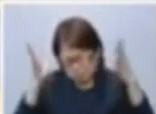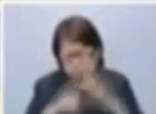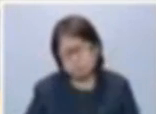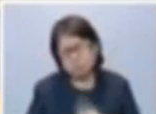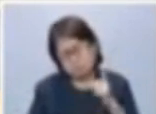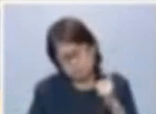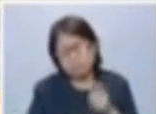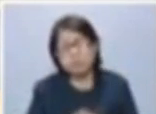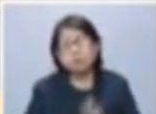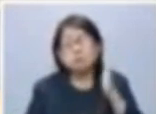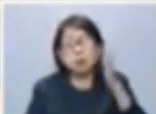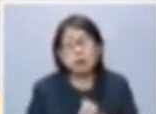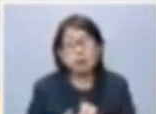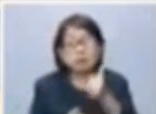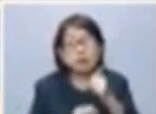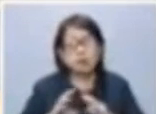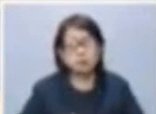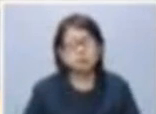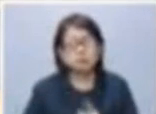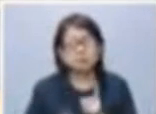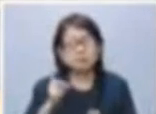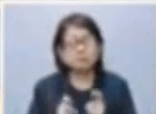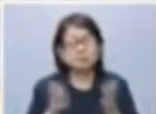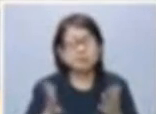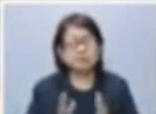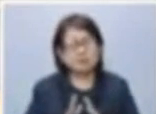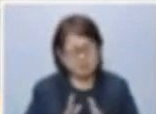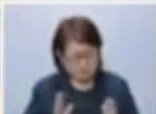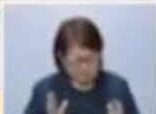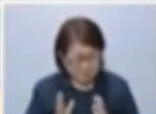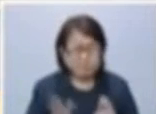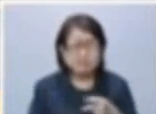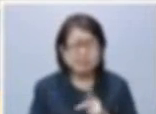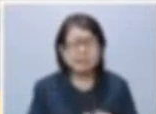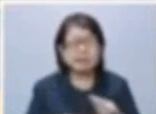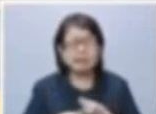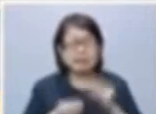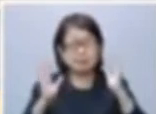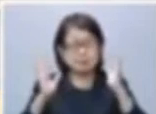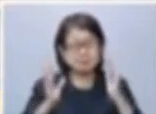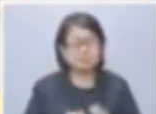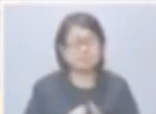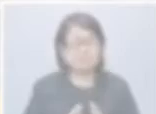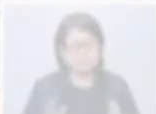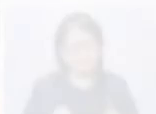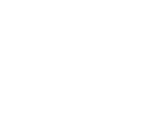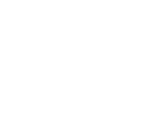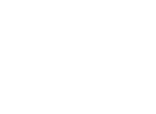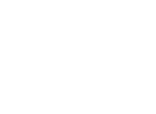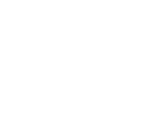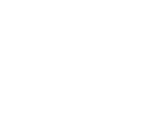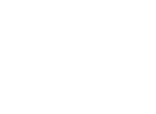ม่ได้ก็คงจะลดลงนะคะท่านประธานกราบขอบพระคุณท่านประธานค่ะที่กรุณาให้โอกาสได้นำเสนอค่ะขอบพระคุณ